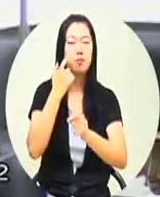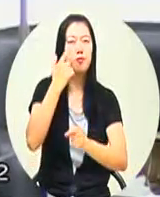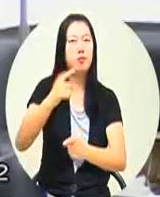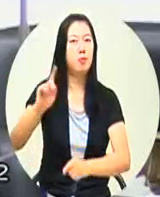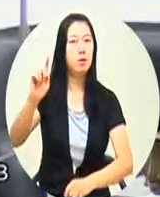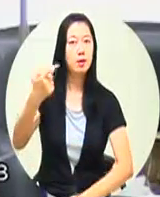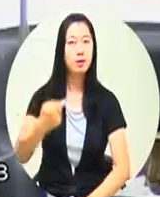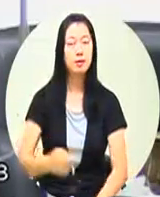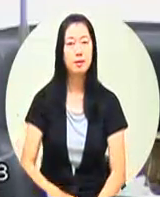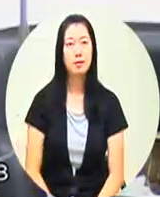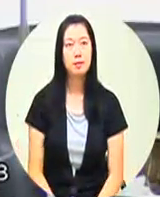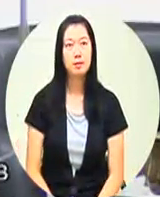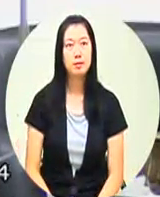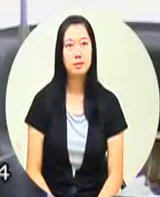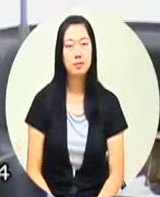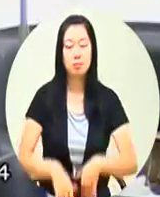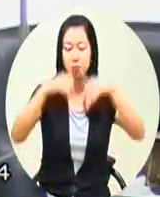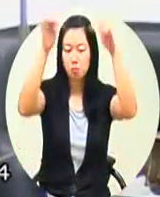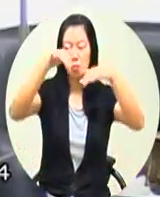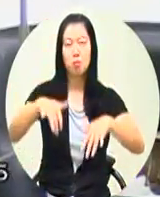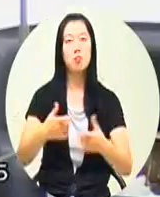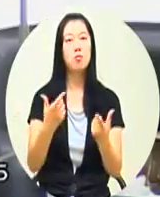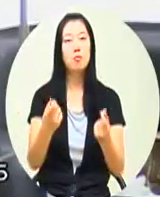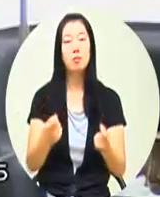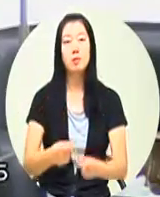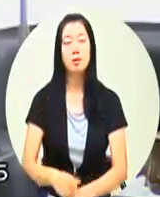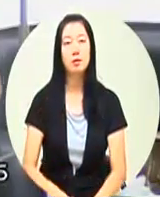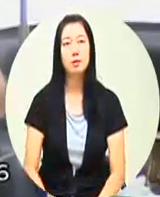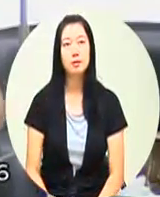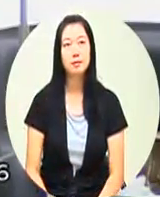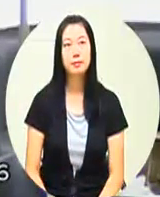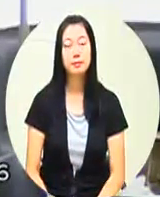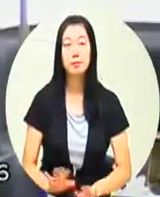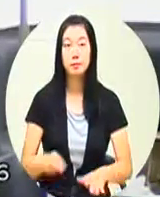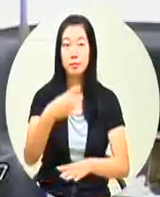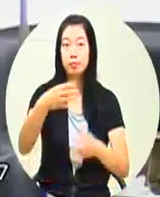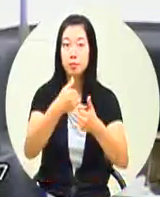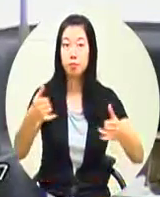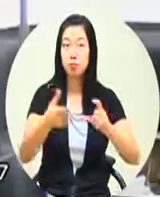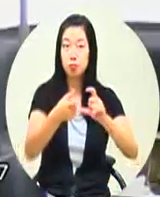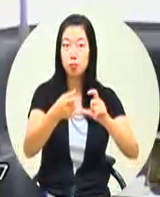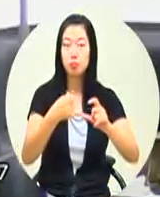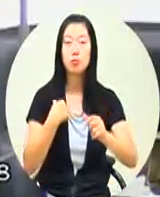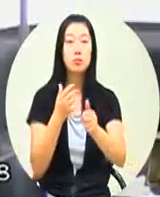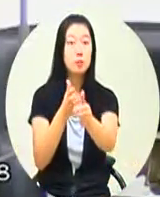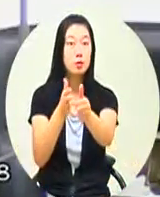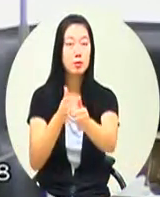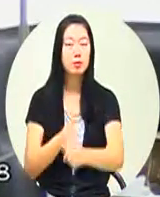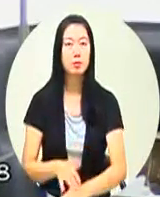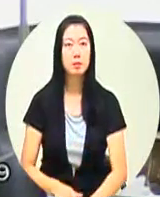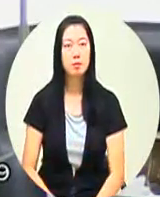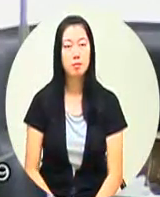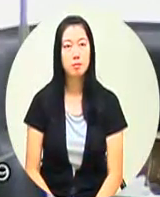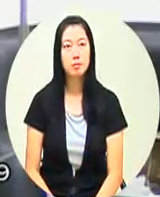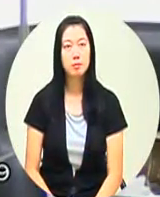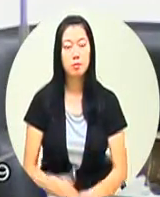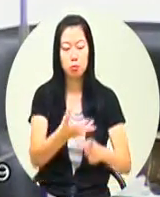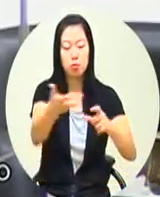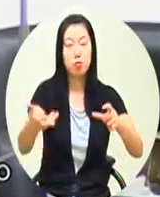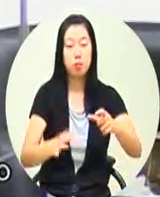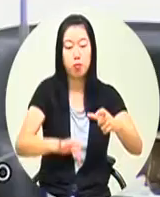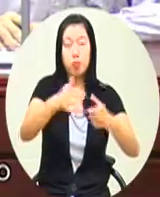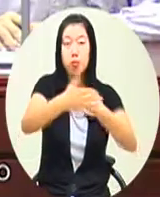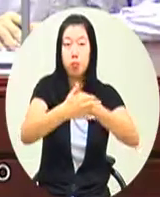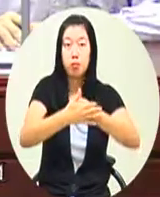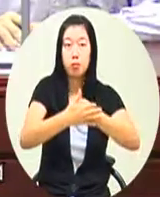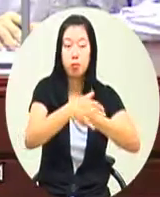速，那雨量也差不多都是这样了。那像我们三民区来哦，我请教一下，我们三民区做了几个自容池？ 我们